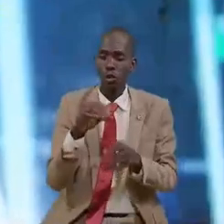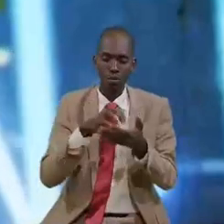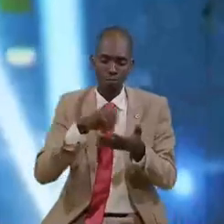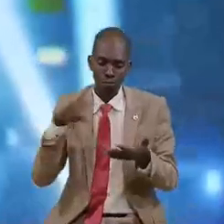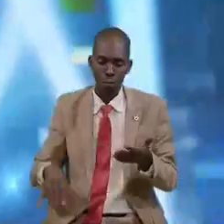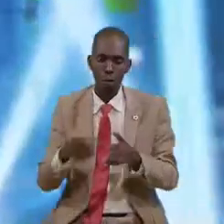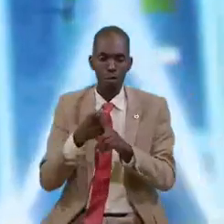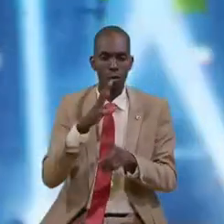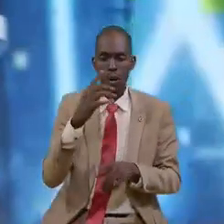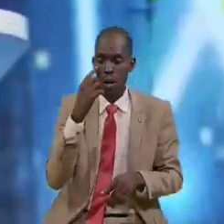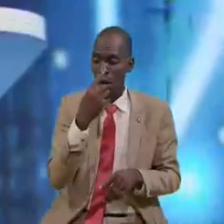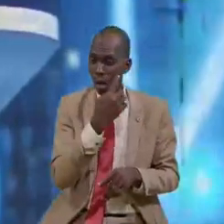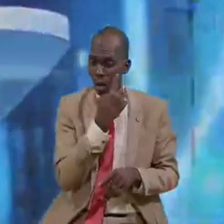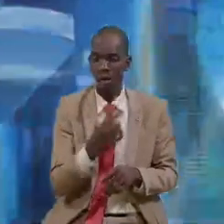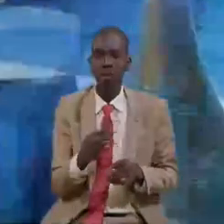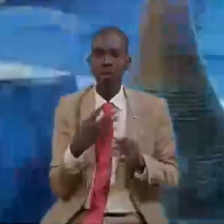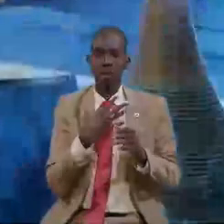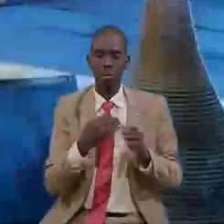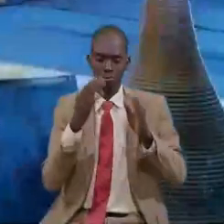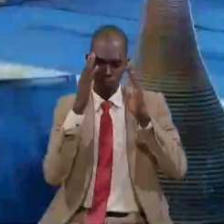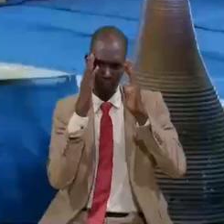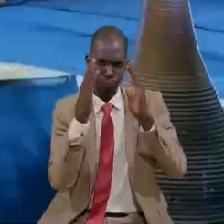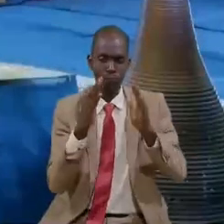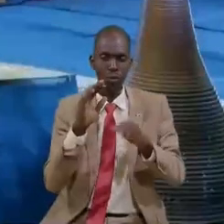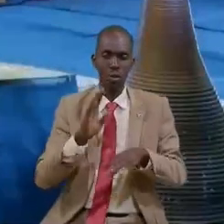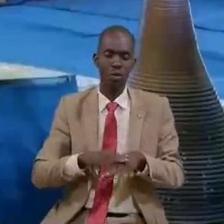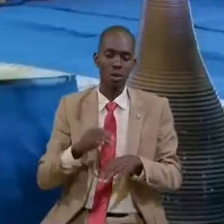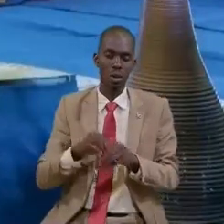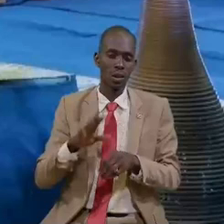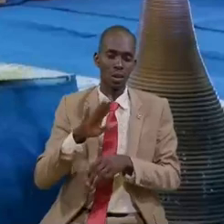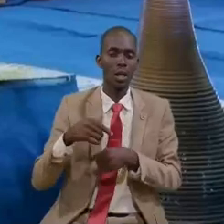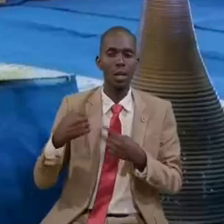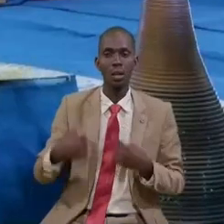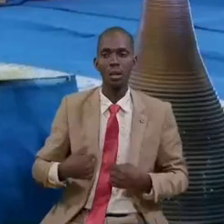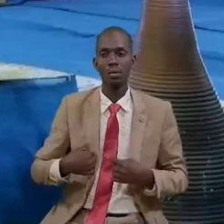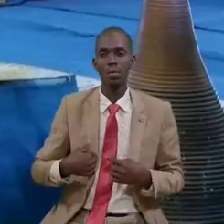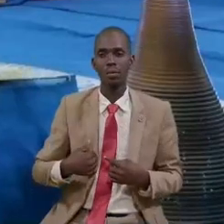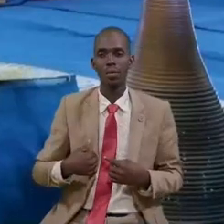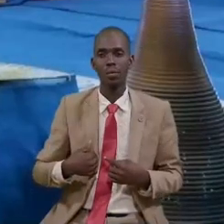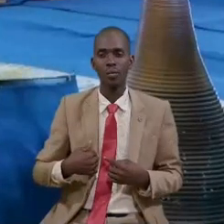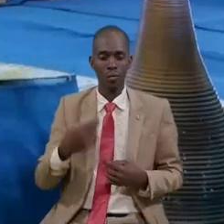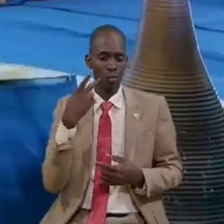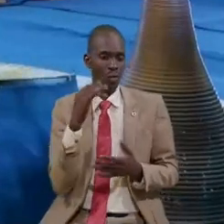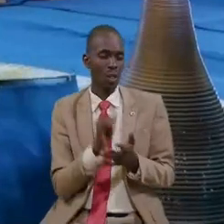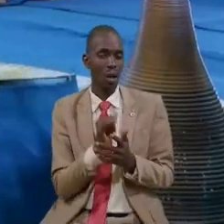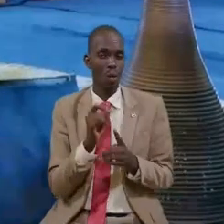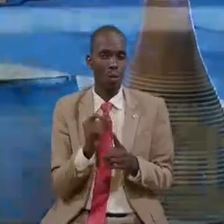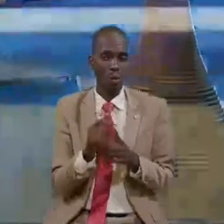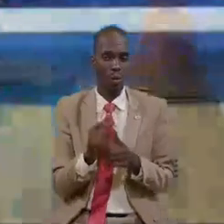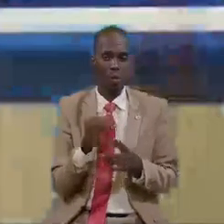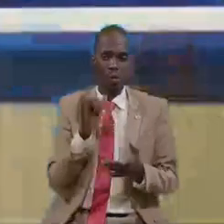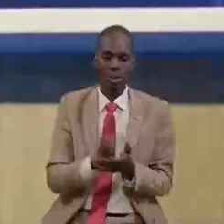garde-les dans le fond de ton cœur. » Voyons ce que la parole a, ce que cette lumière, ce que